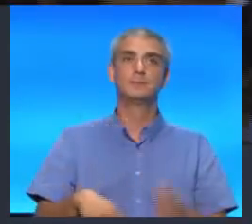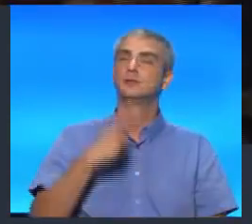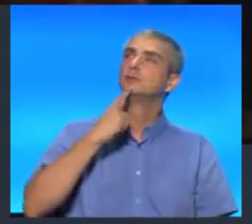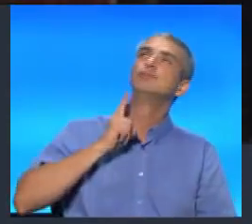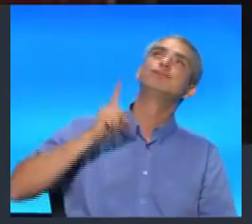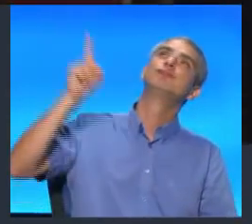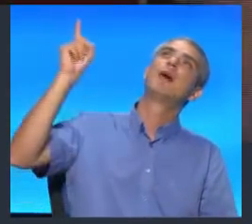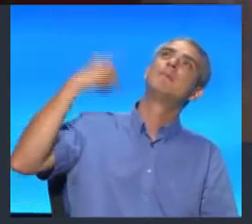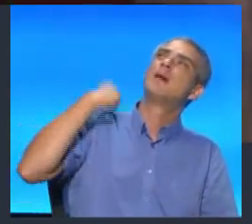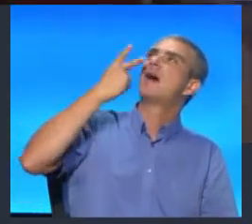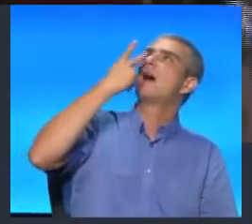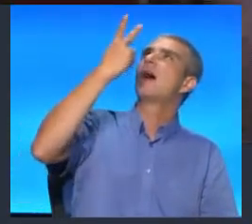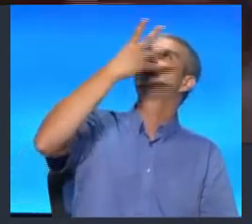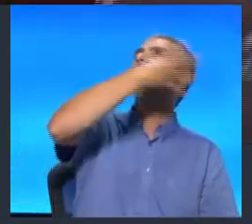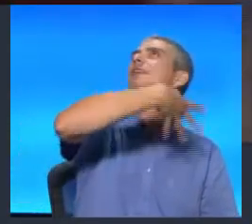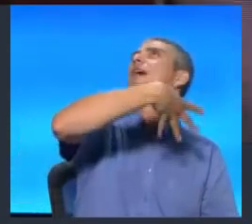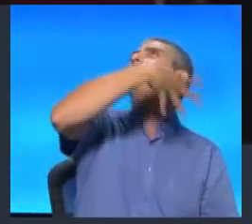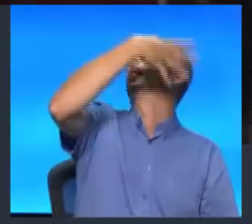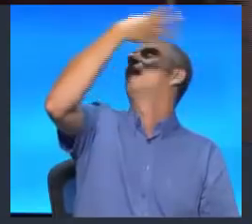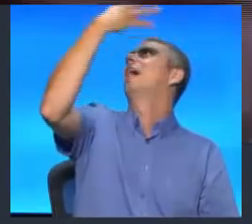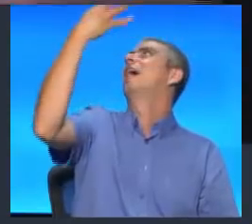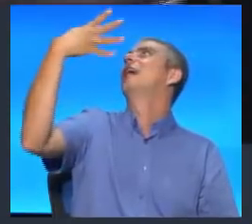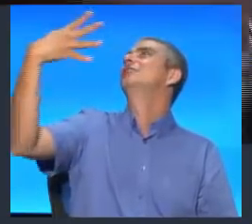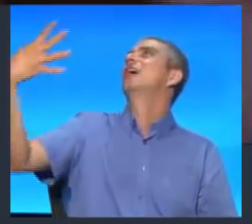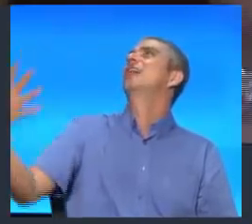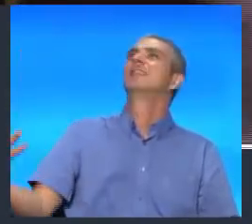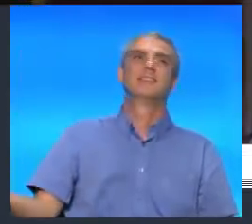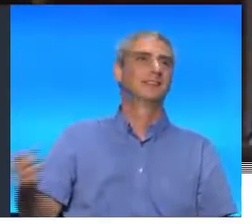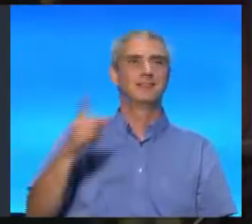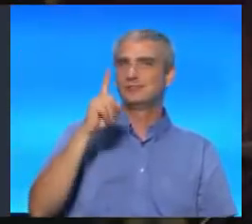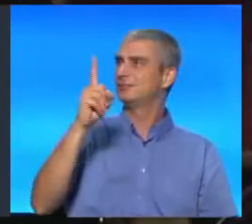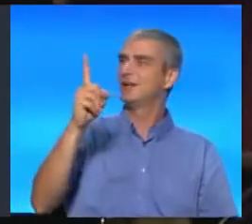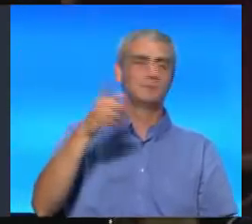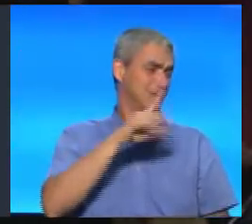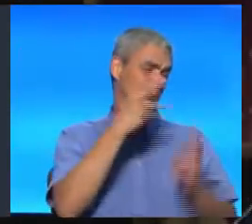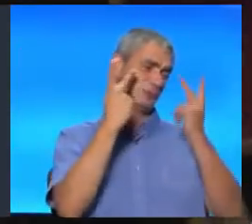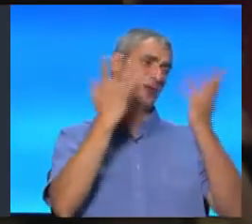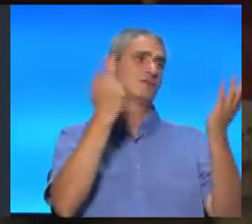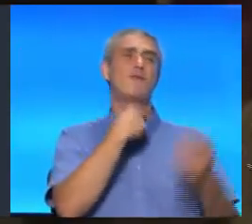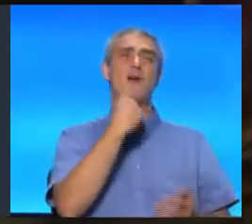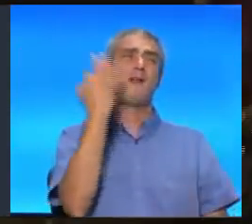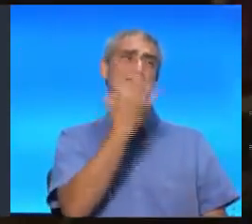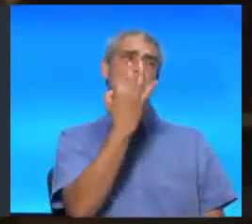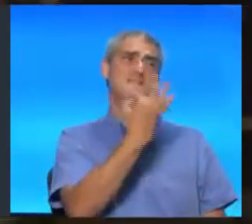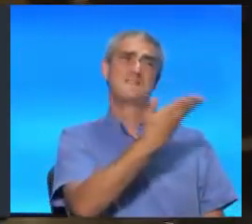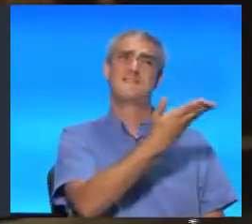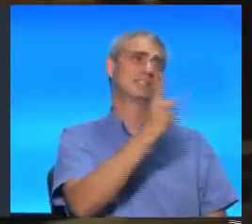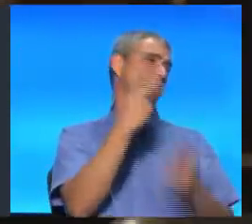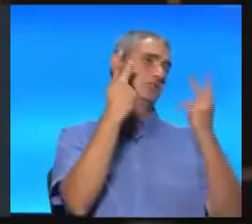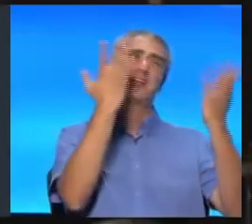שם ראיתי קשת בענן. תראו איזה זמר, איזה קול. זה מה שחשוב. בוא נסיים, תראה היום